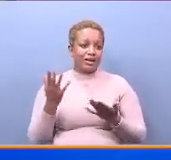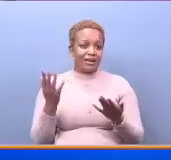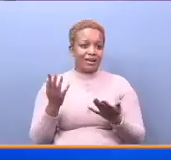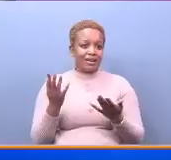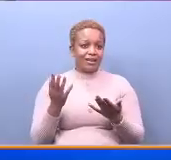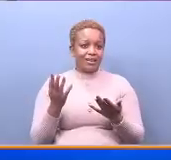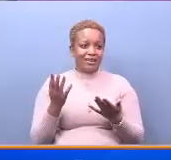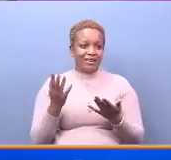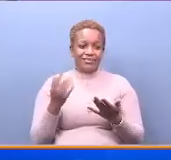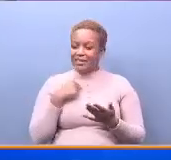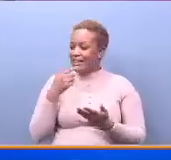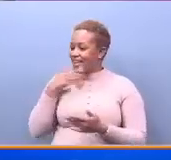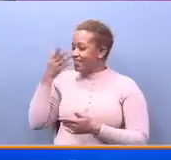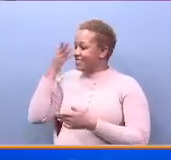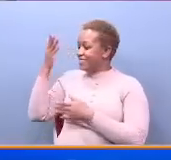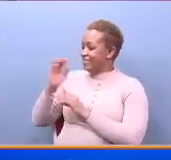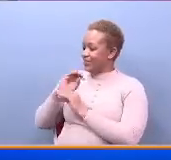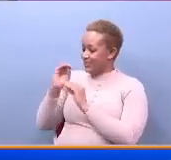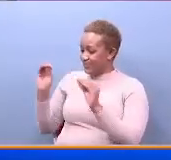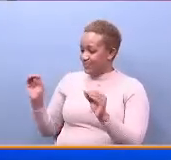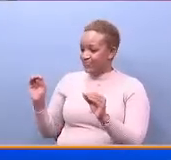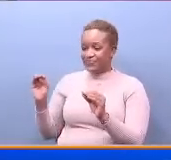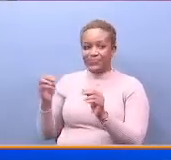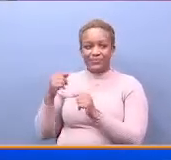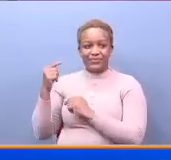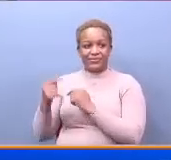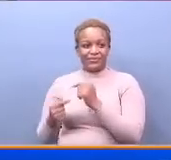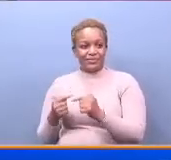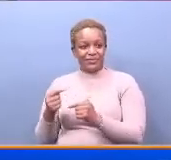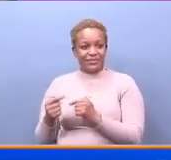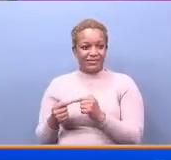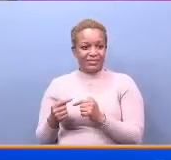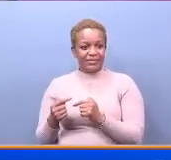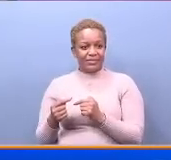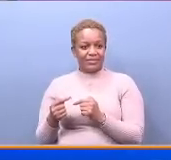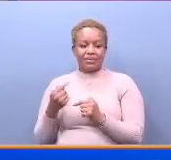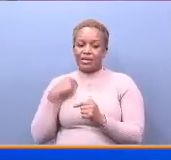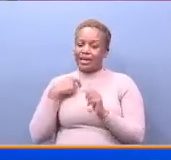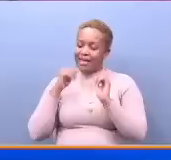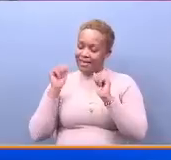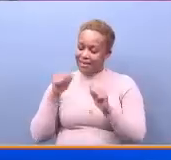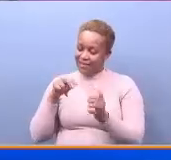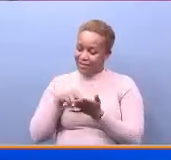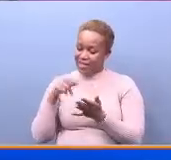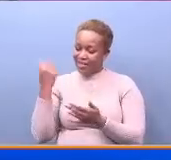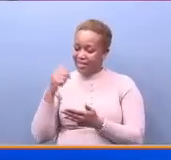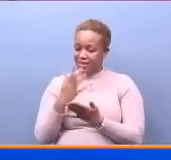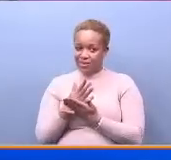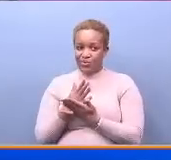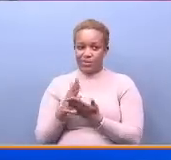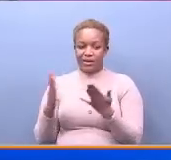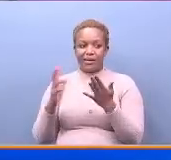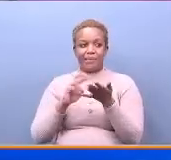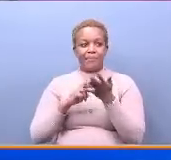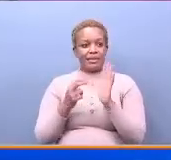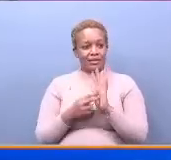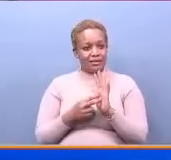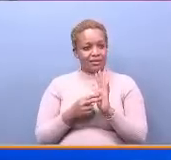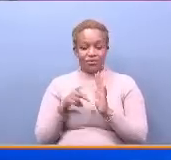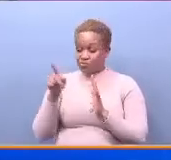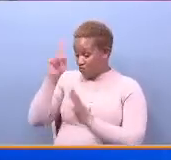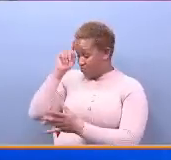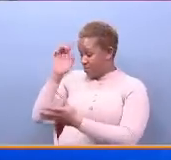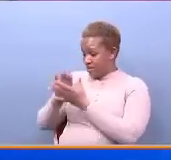katika hii runinga. Sitakujibu tuendelee. Ni sasa katiba inaruhusu kusimama mali yote ile. Mm-hmm. Bora tu uletee wananchi uongozi. Na unaamini